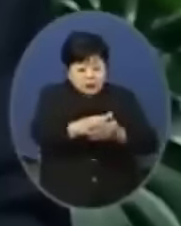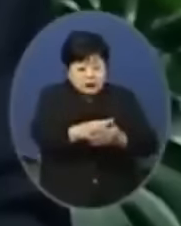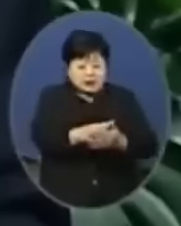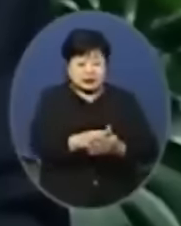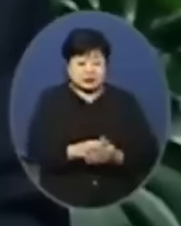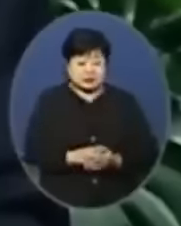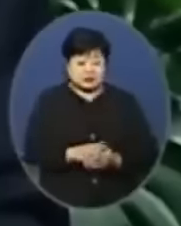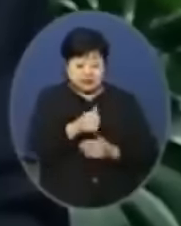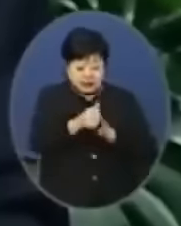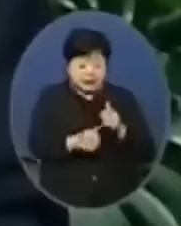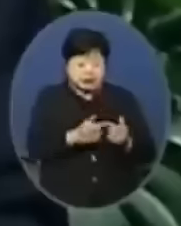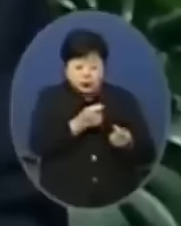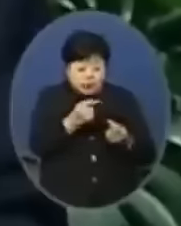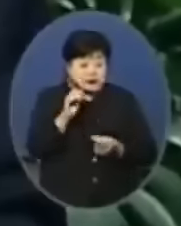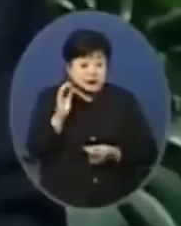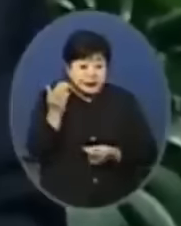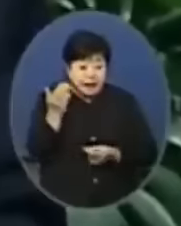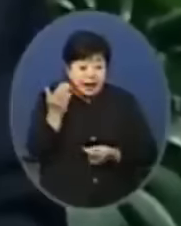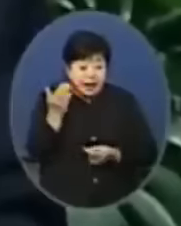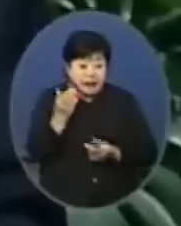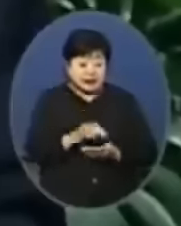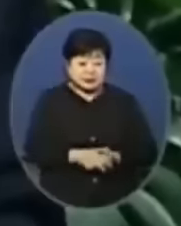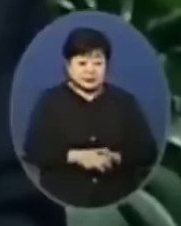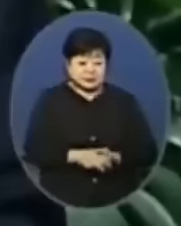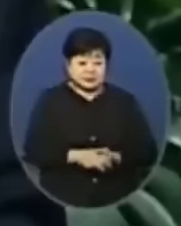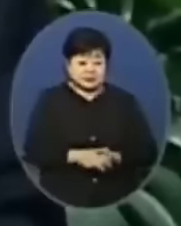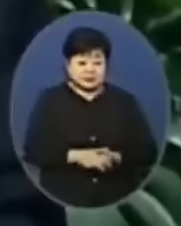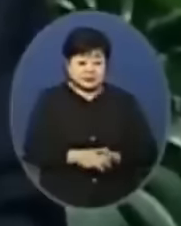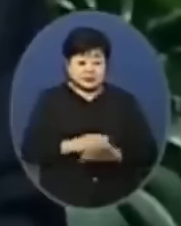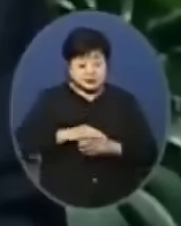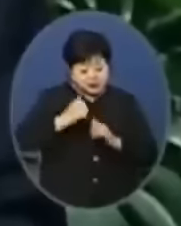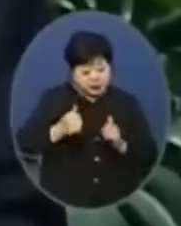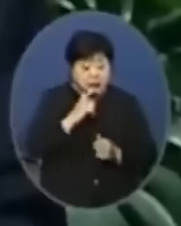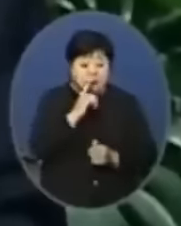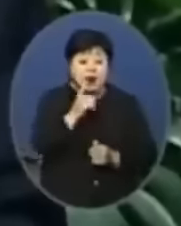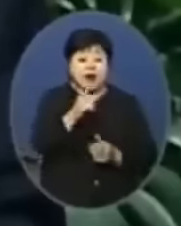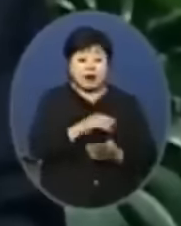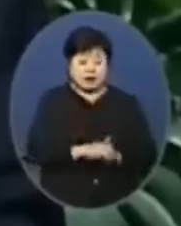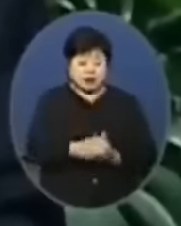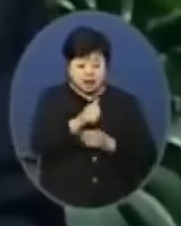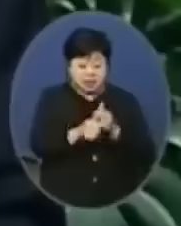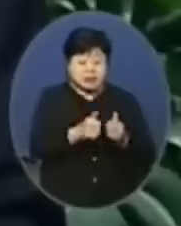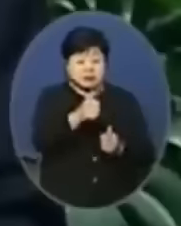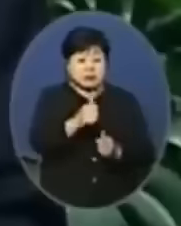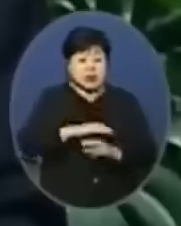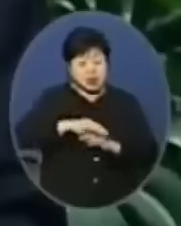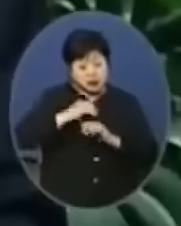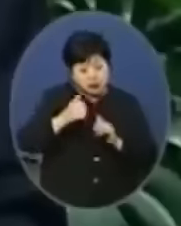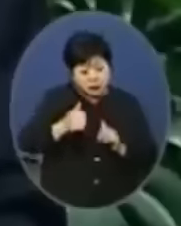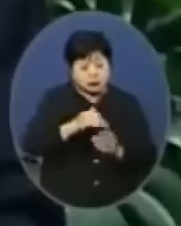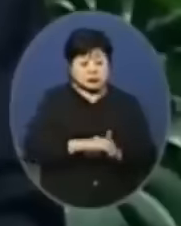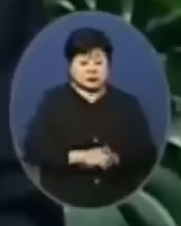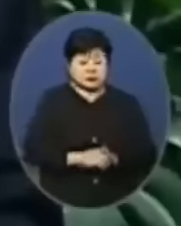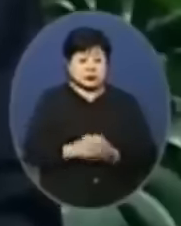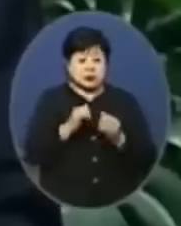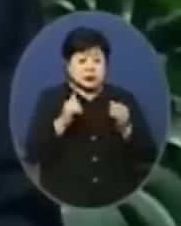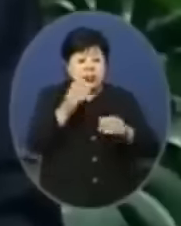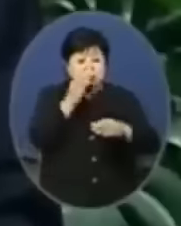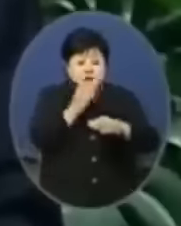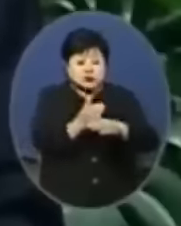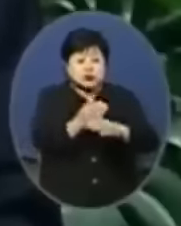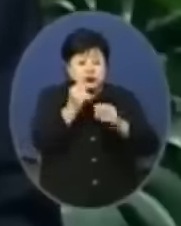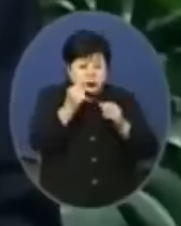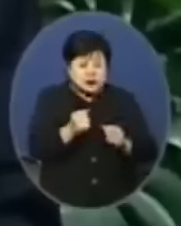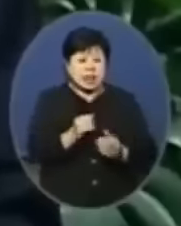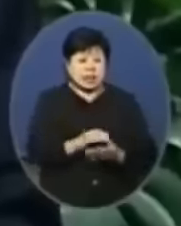결정해서 하나님과 동등하게 대립을 하라는 것입니다. 하나님과 대립한 인간 중심의